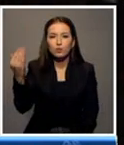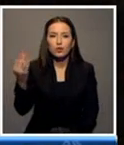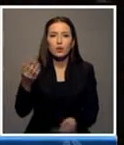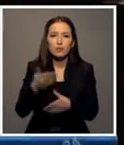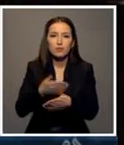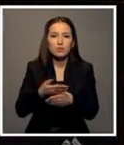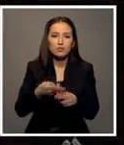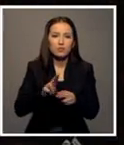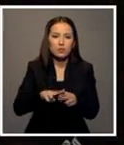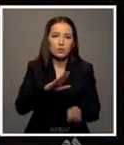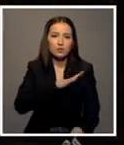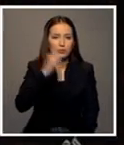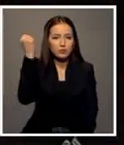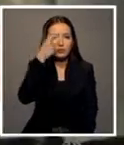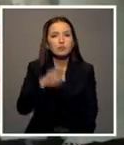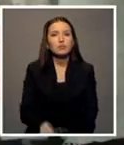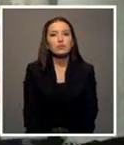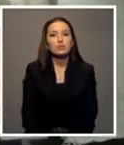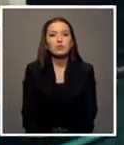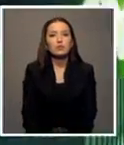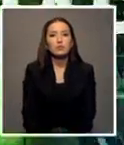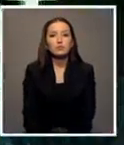позицияларын атқылағаны белгілі.